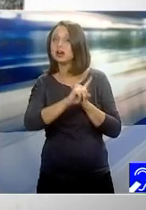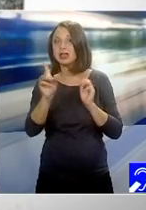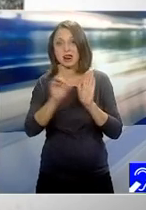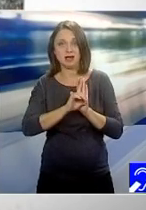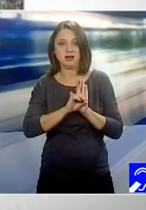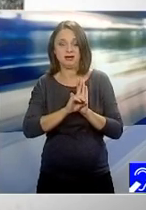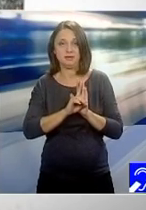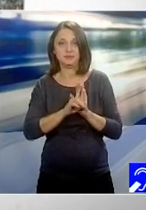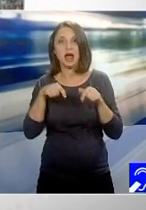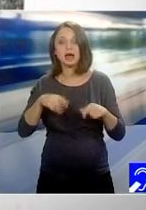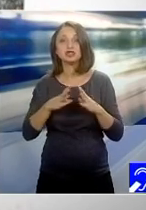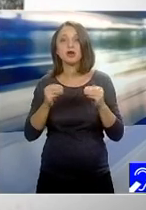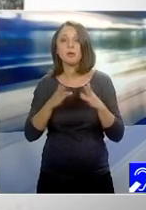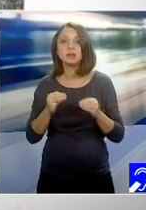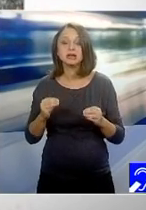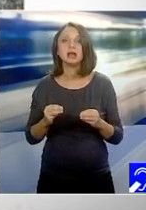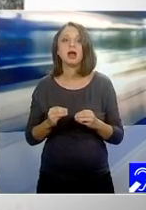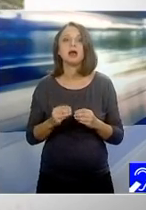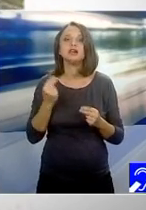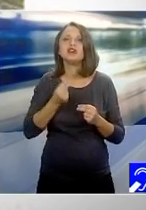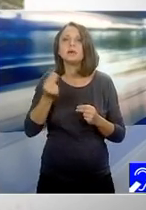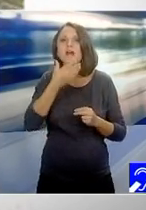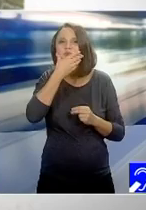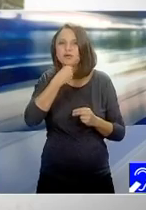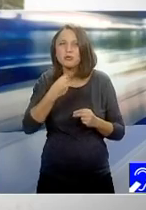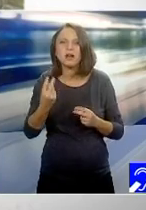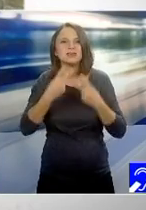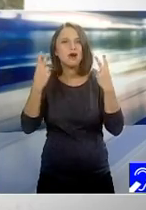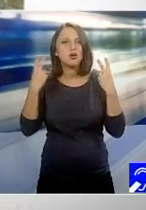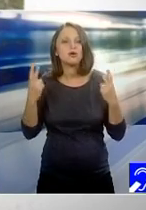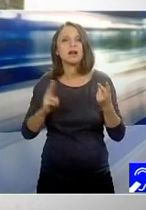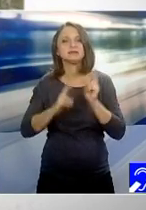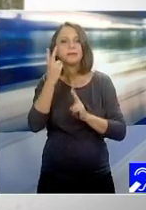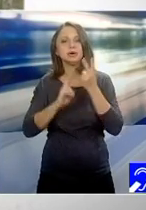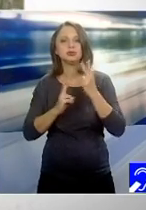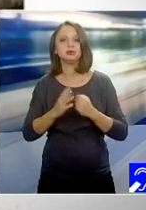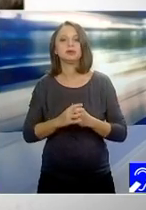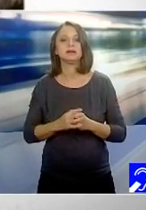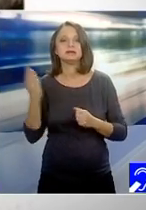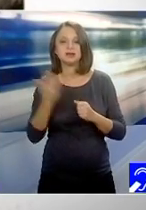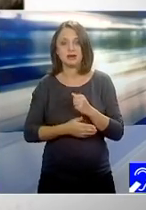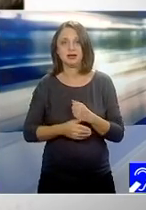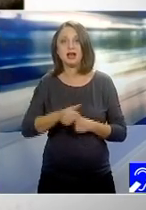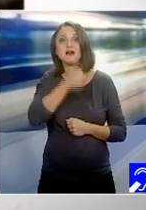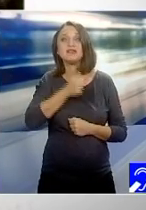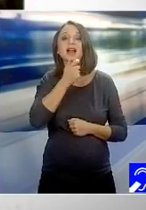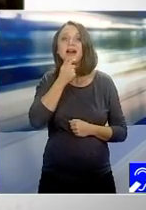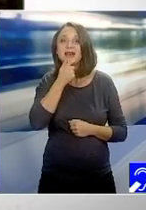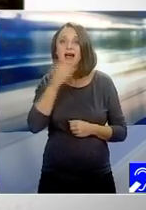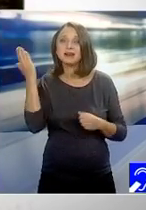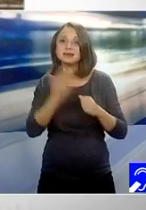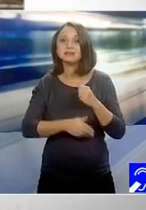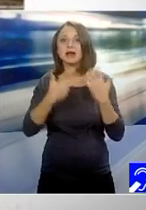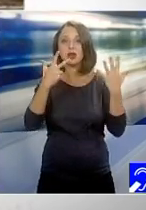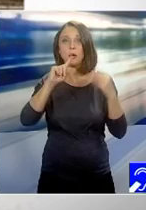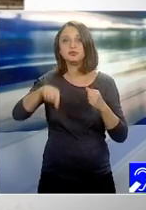place where the most valuable forest of Europe resides. În fiecare an se taie 8,8 milioane de metri cubi